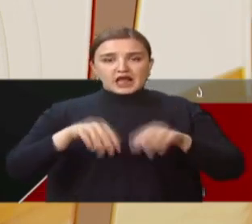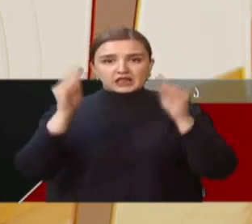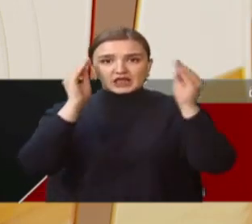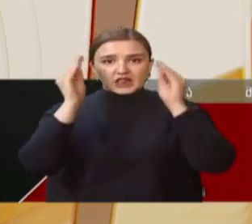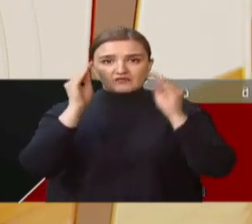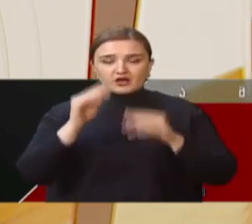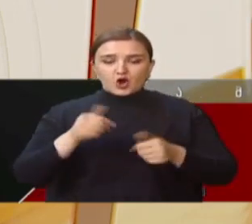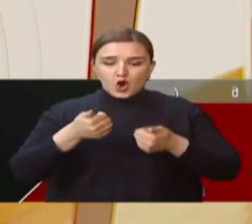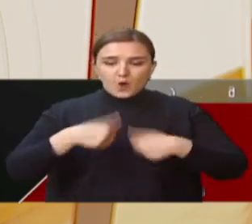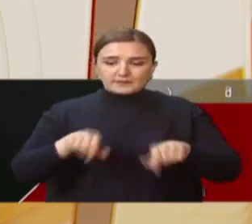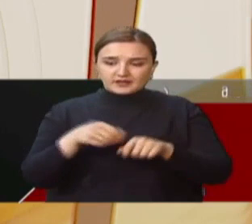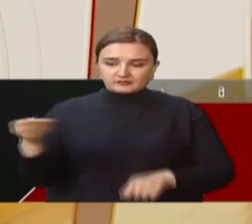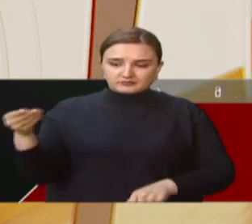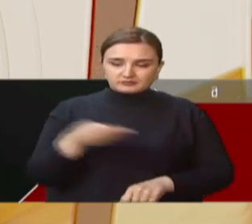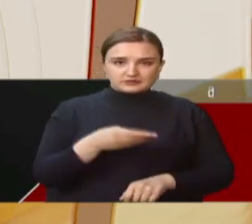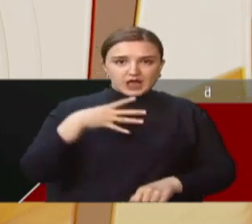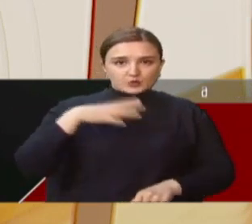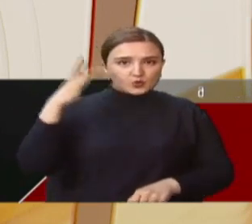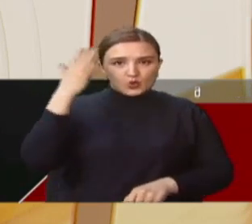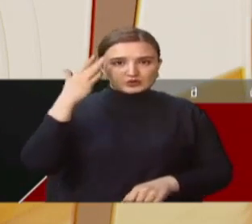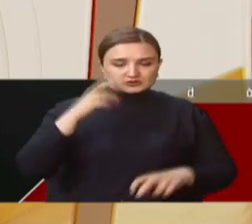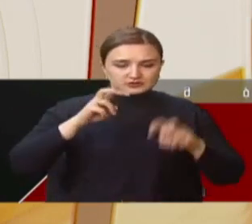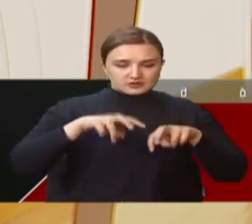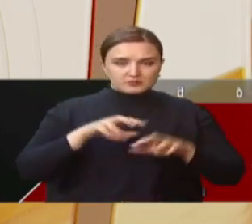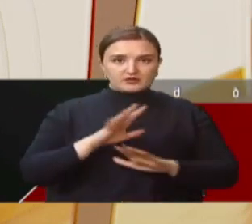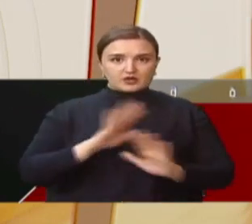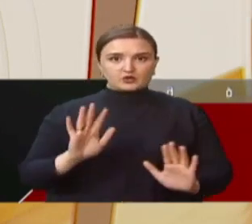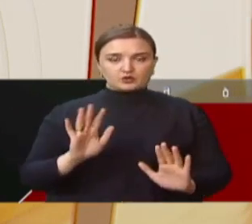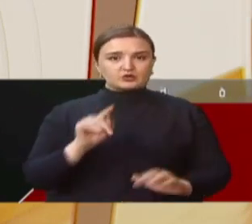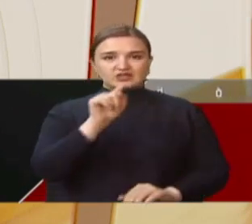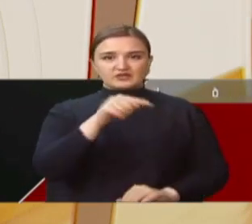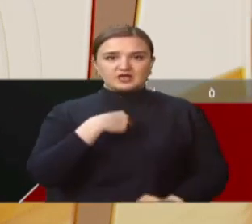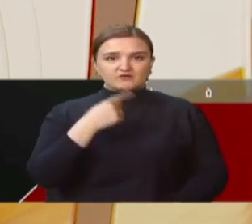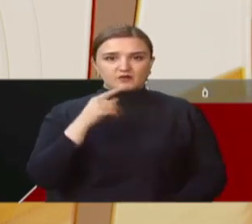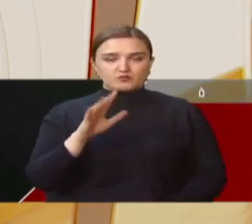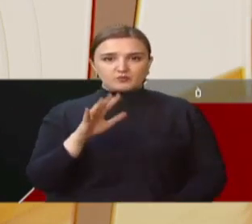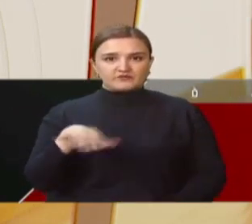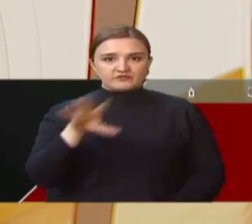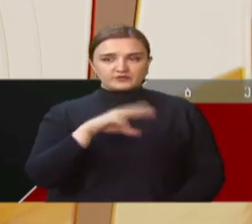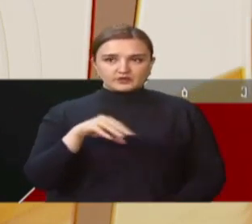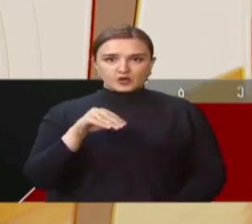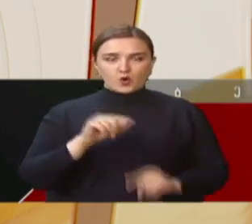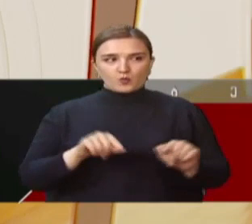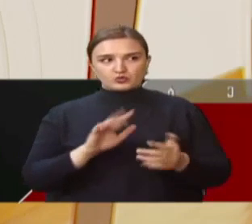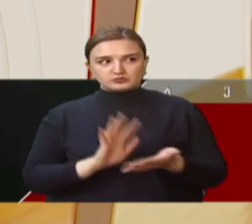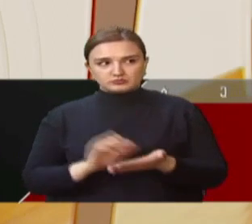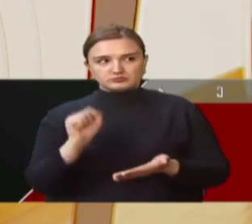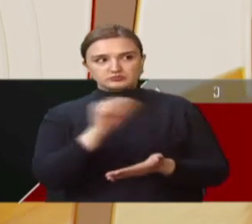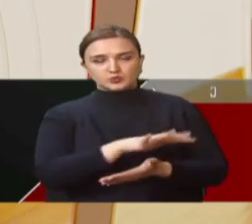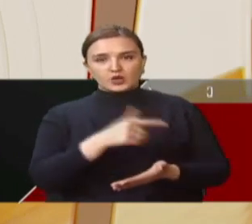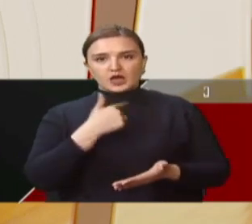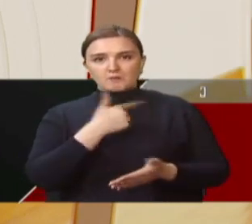domazet argamoitana, cartul ăsta, domnul mere, vigat s-a scopnit, stau credovat, cu energul scot. Rom, opoziției scrie că am ieșit rost, că el titcos hmebi,